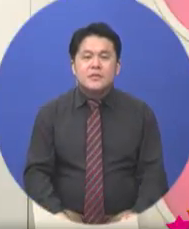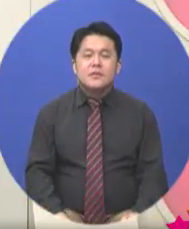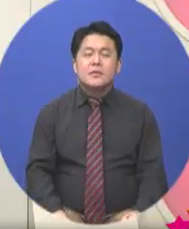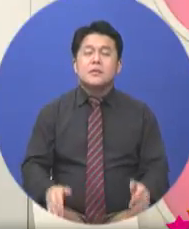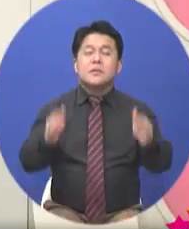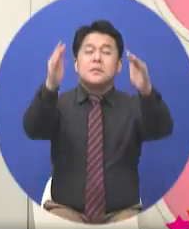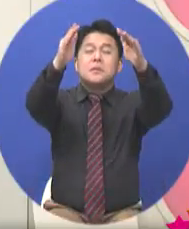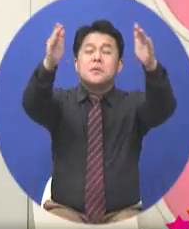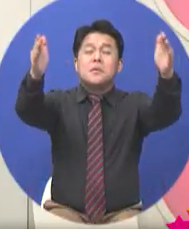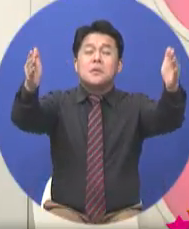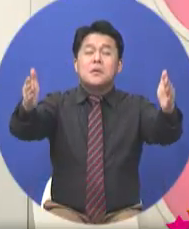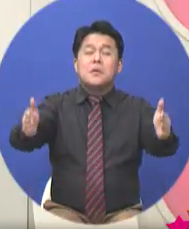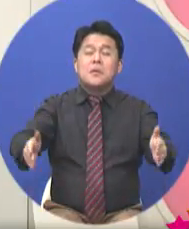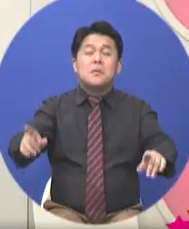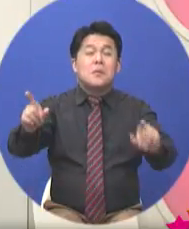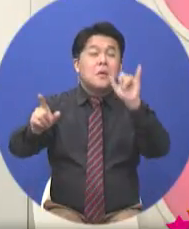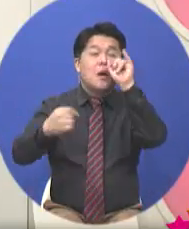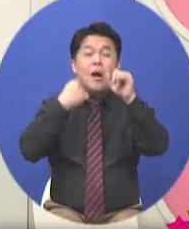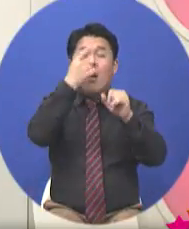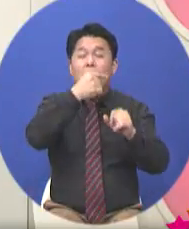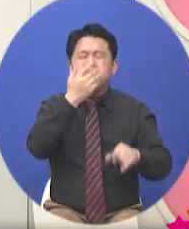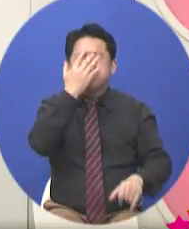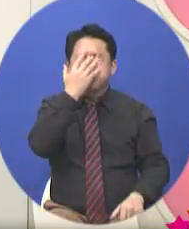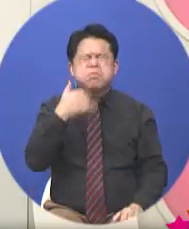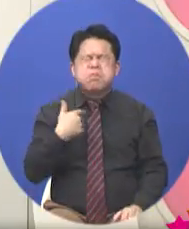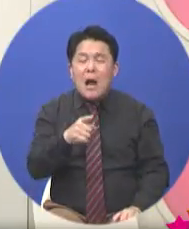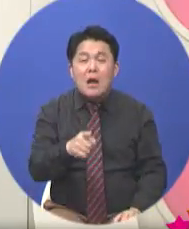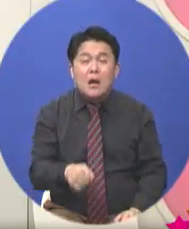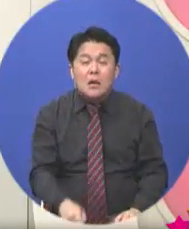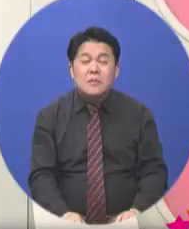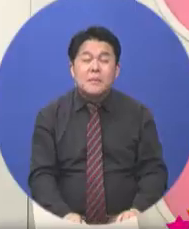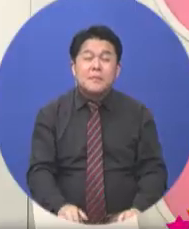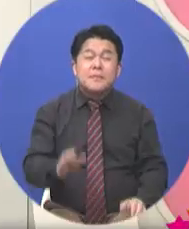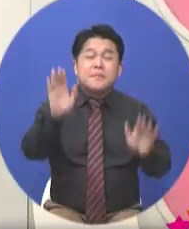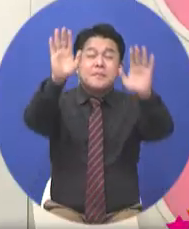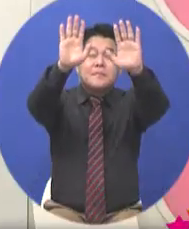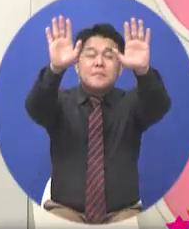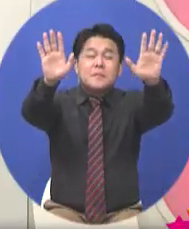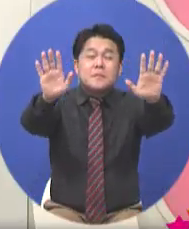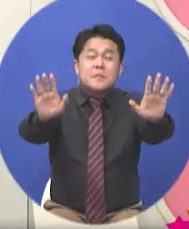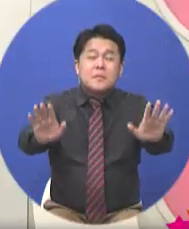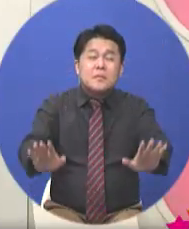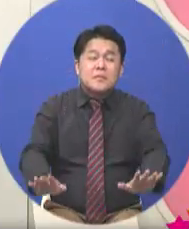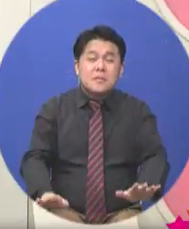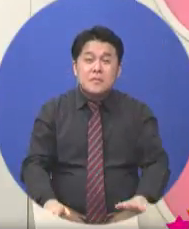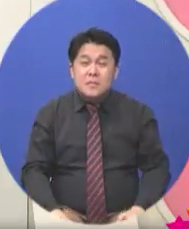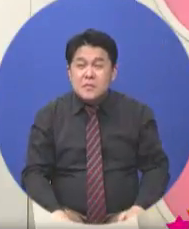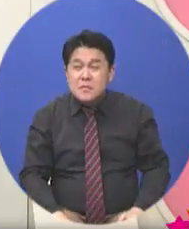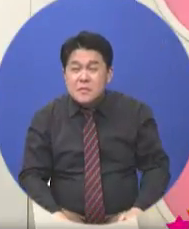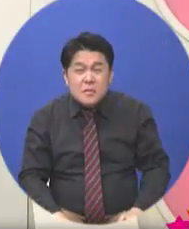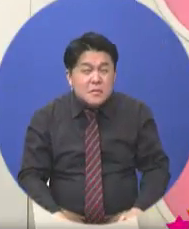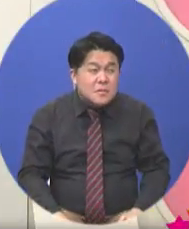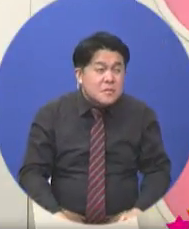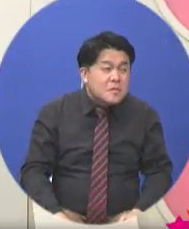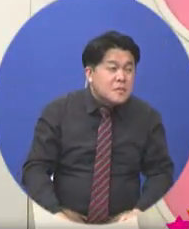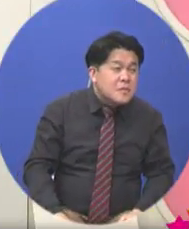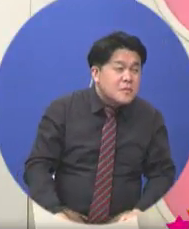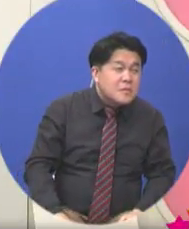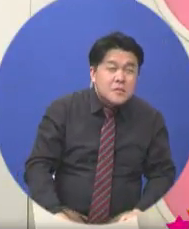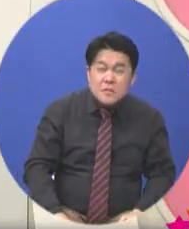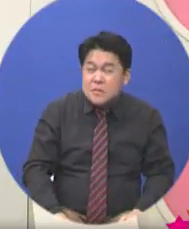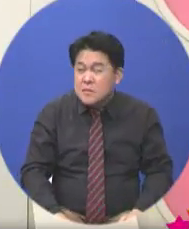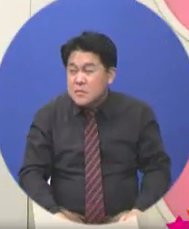보이고 얼굴은 하나도 안 보이지. 얼굴 하나도 보이고 그러니까 모습만 이렇게 보이는구나. 덩치만 보고 이제 피해가는 거지.